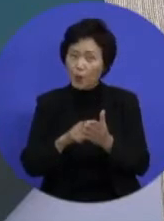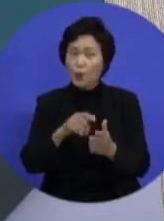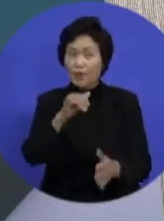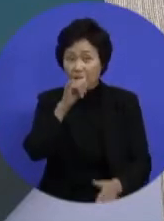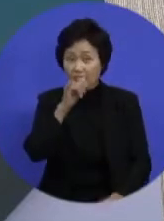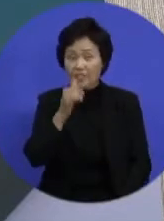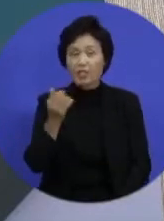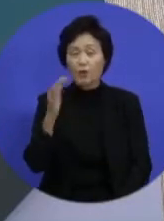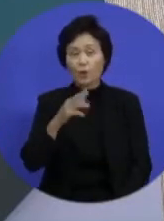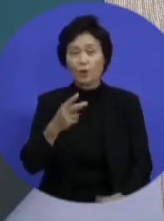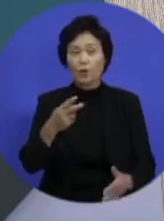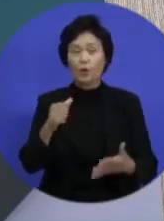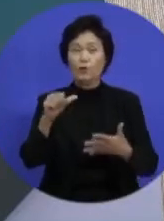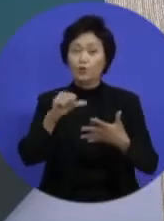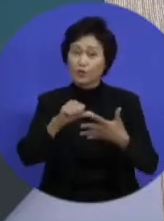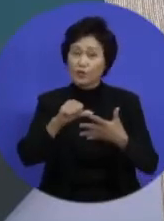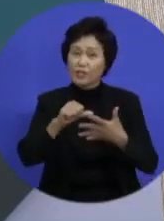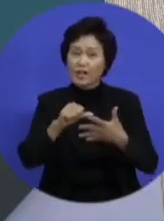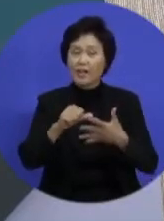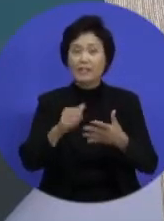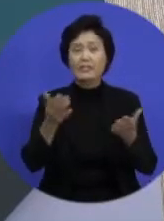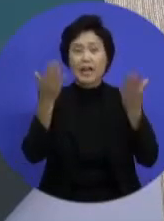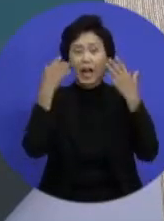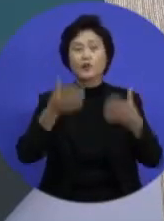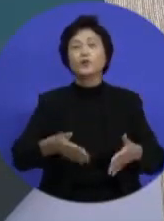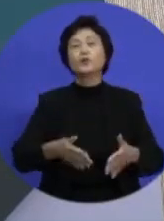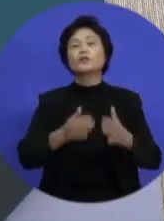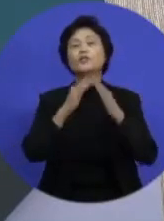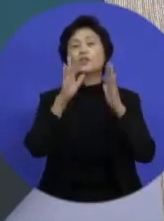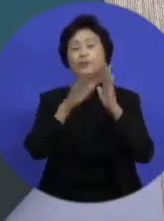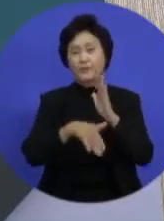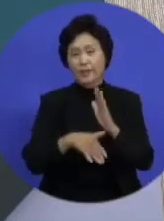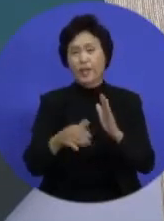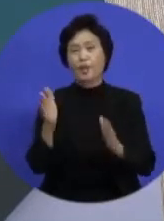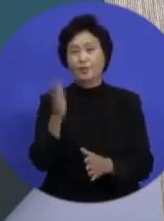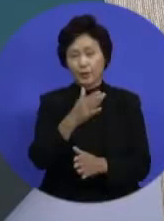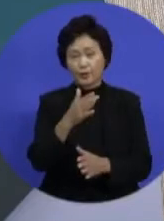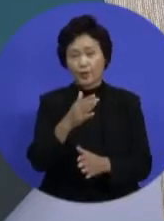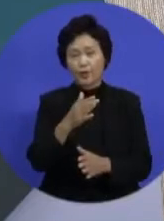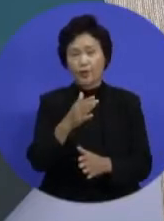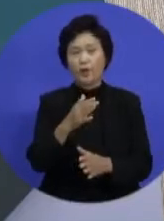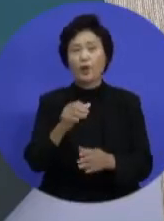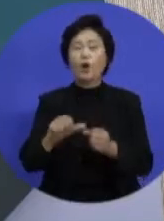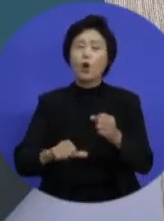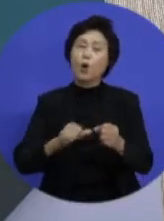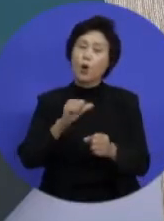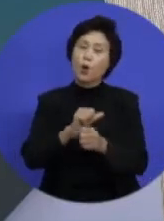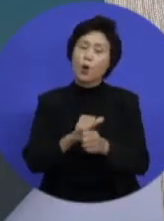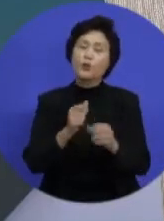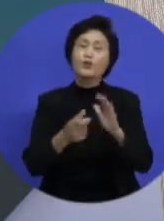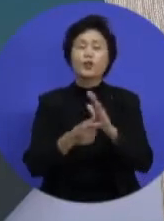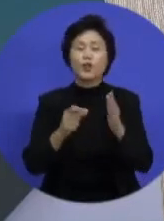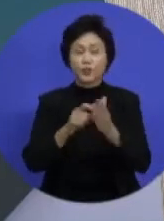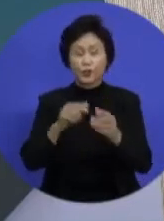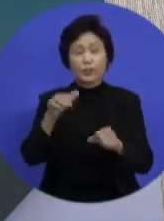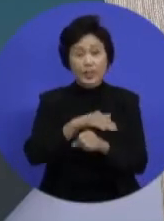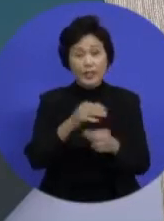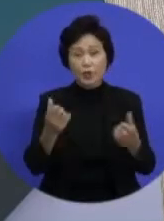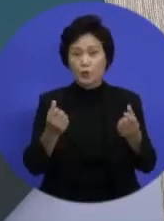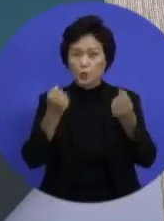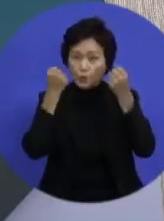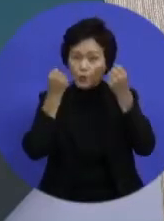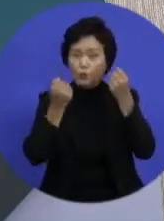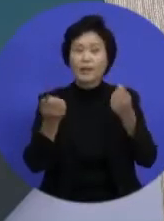아들은 학교 설립 때부터 같이 함께 했기 때문에 한 5년 정도 같이 학교를 다니다가 졸업을 했습니다.